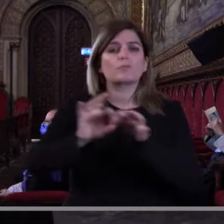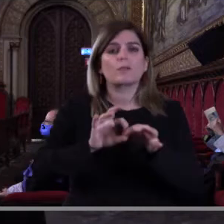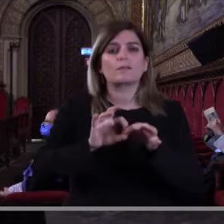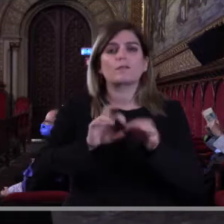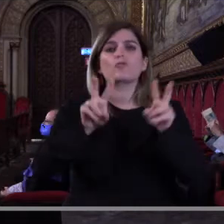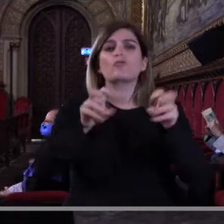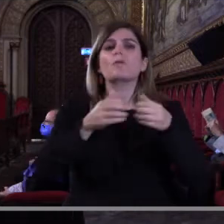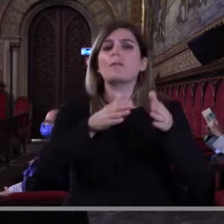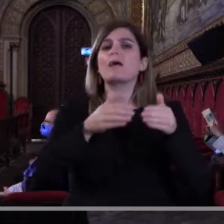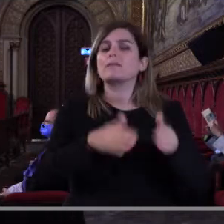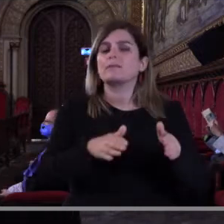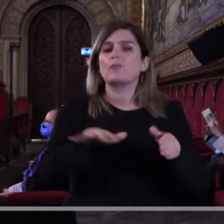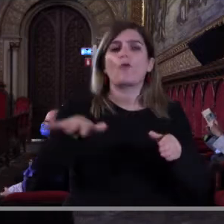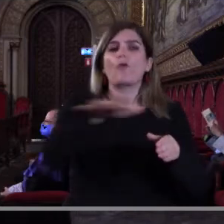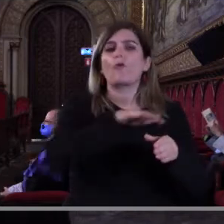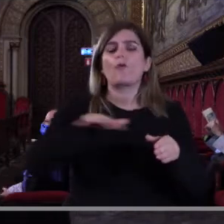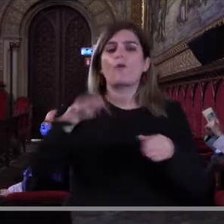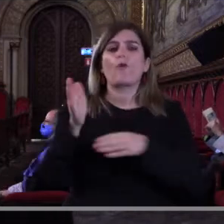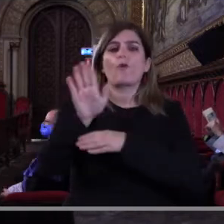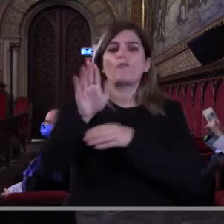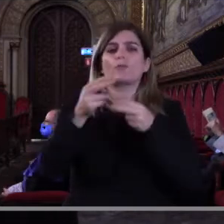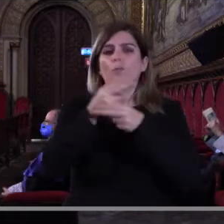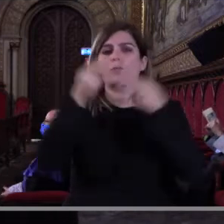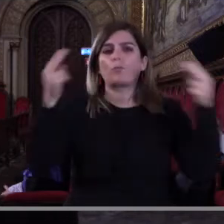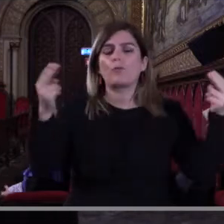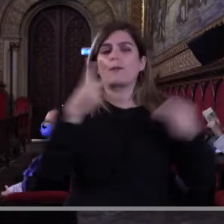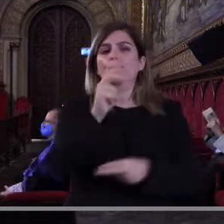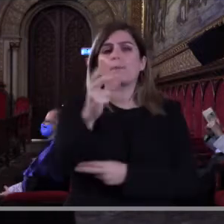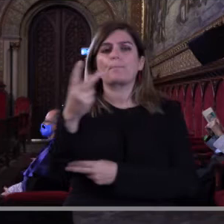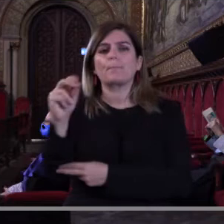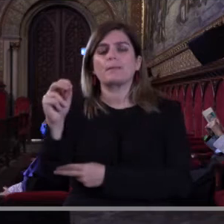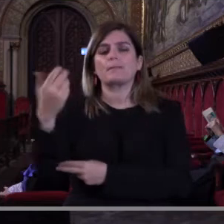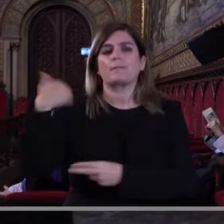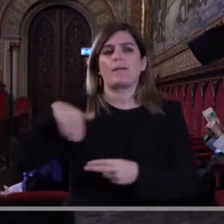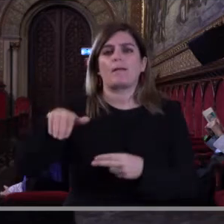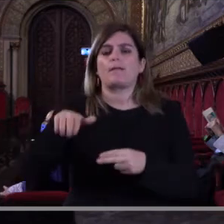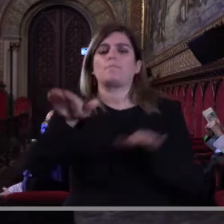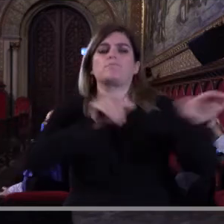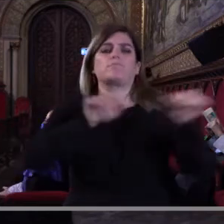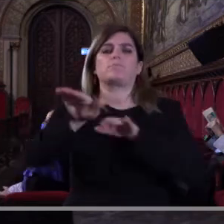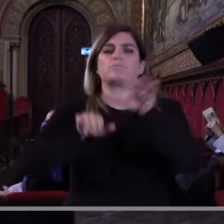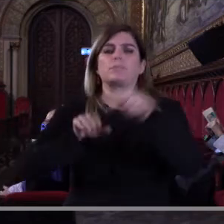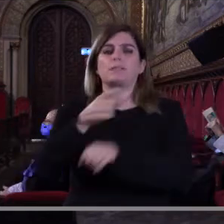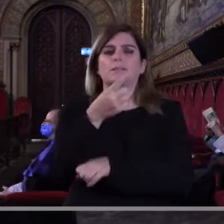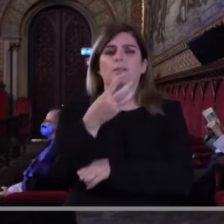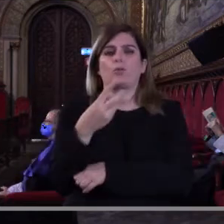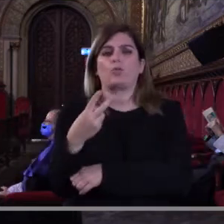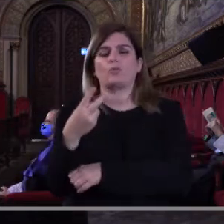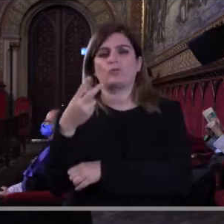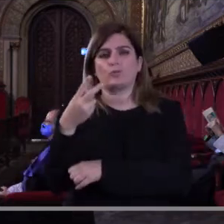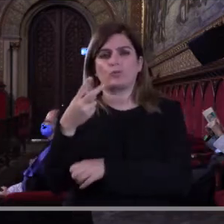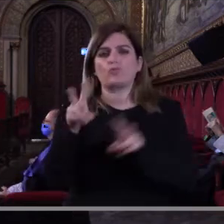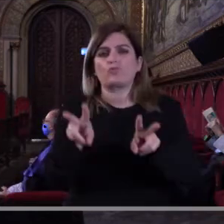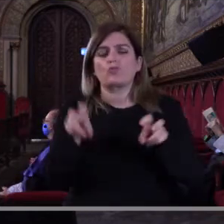places, l'oferta pública d'Ocupació 2020 ha suposat la convocatòria de 132 places de